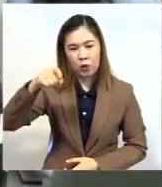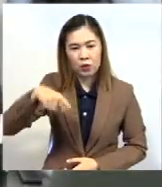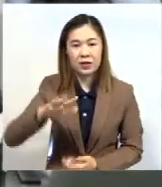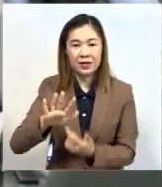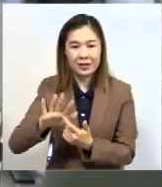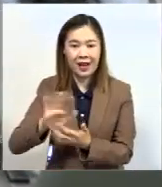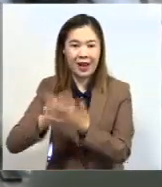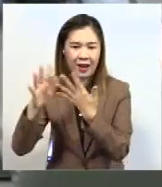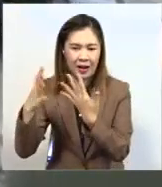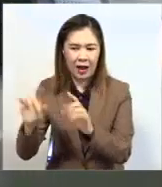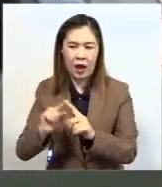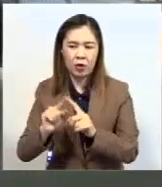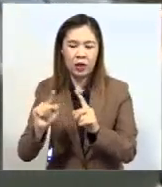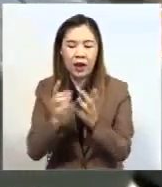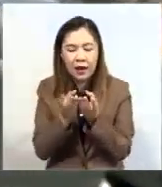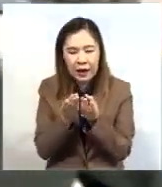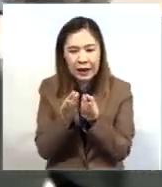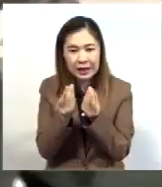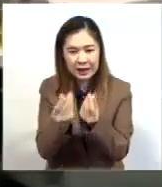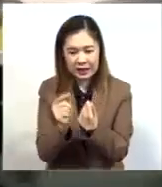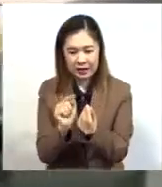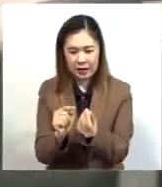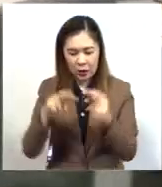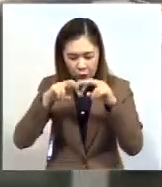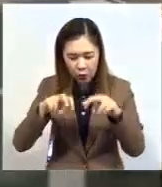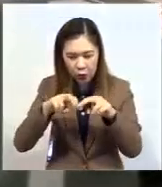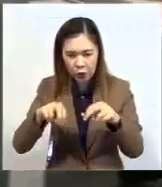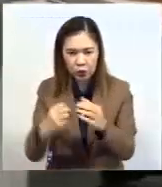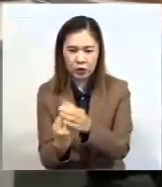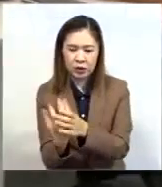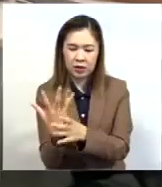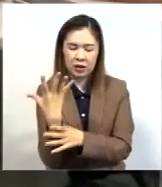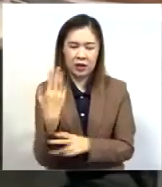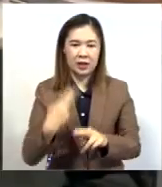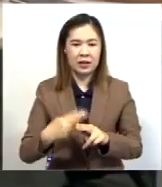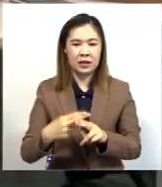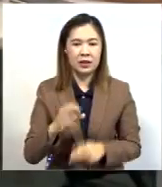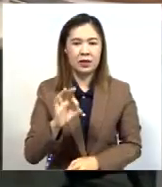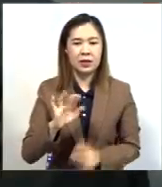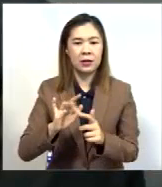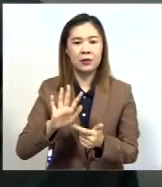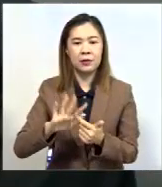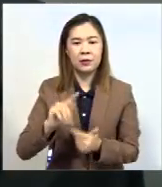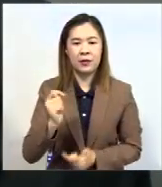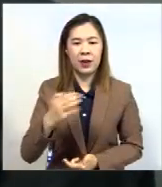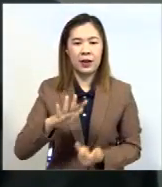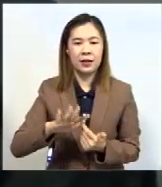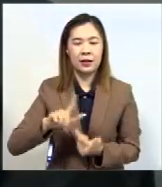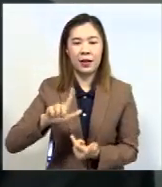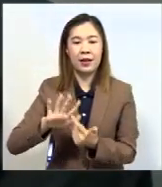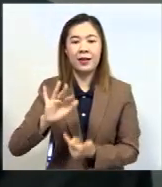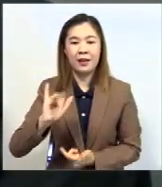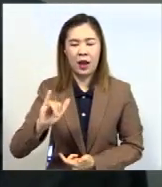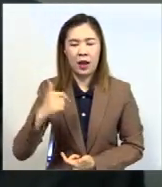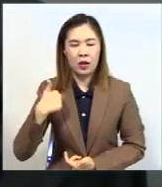ะก็ยังต้องขอดูในรายละเอียดก่อนซึ่งเรื่องของฟ้าทลายโจรท่านบอกว่าแน่นอนสรรพคุณของเขาเนี่ยคือการรักษา